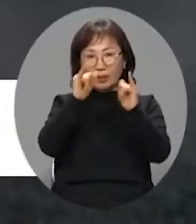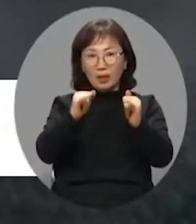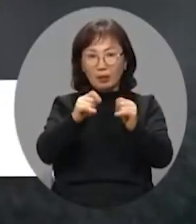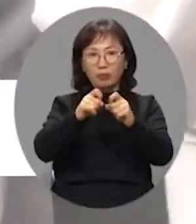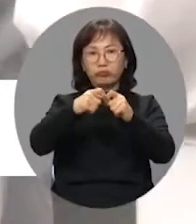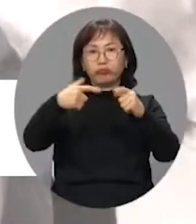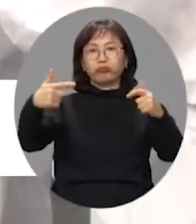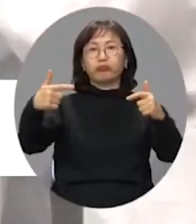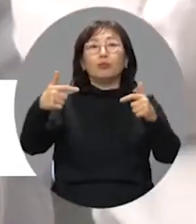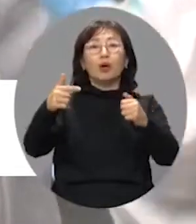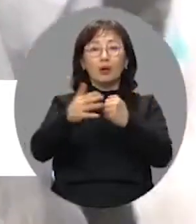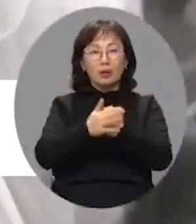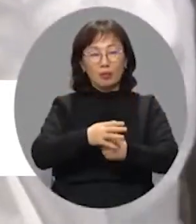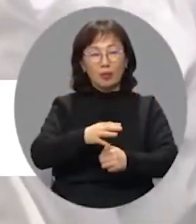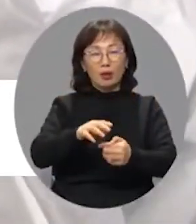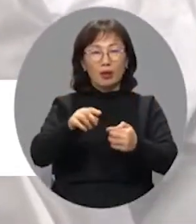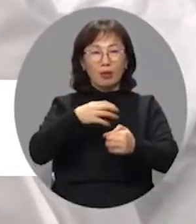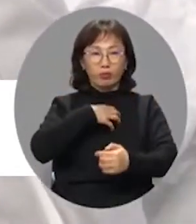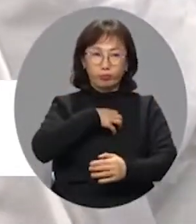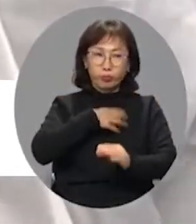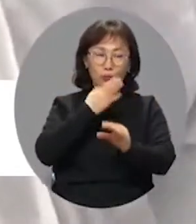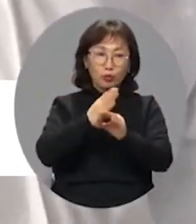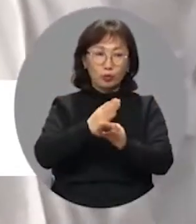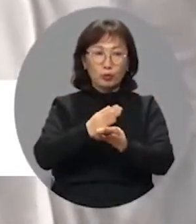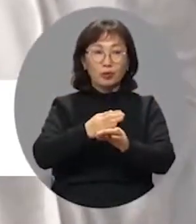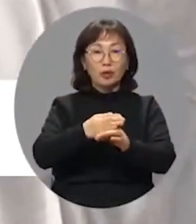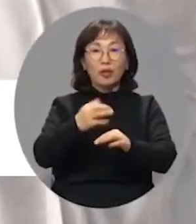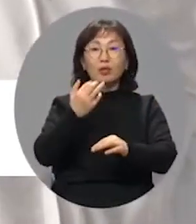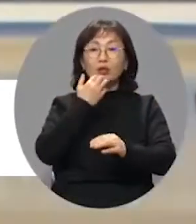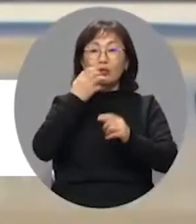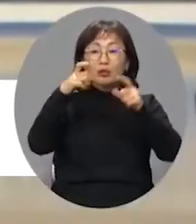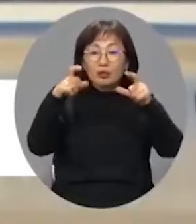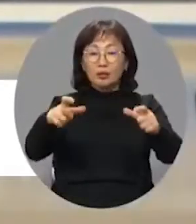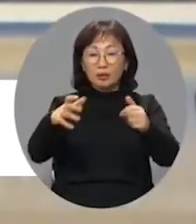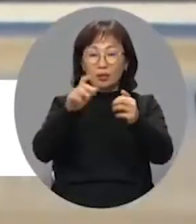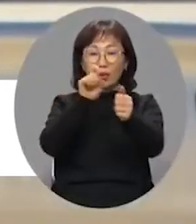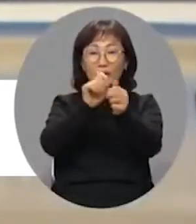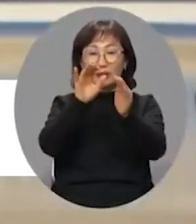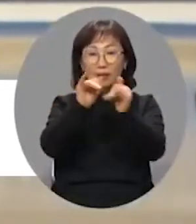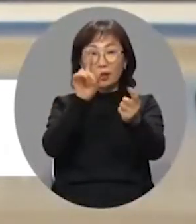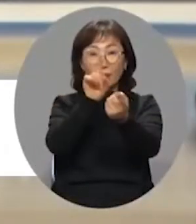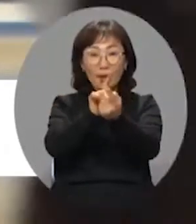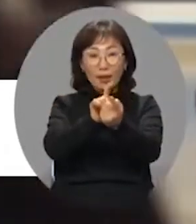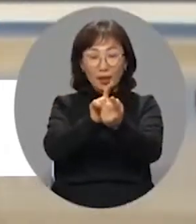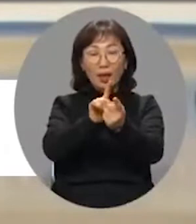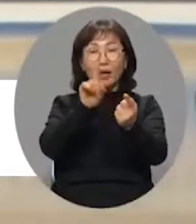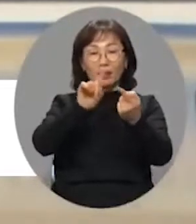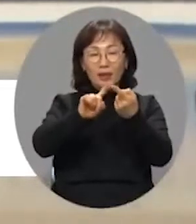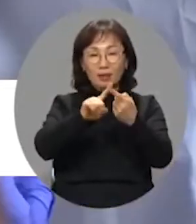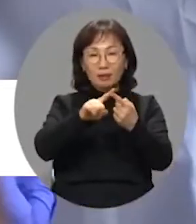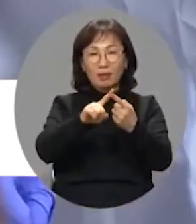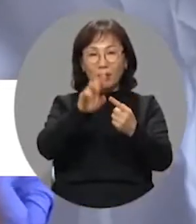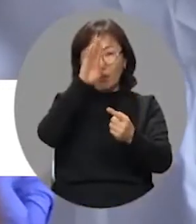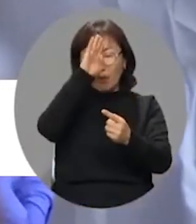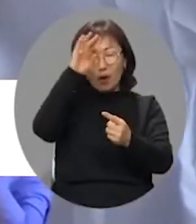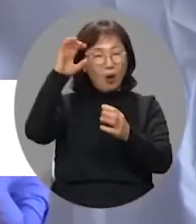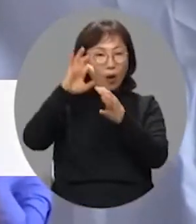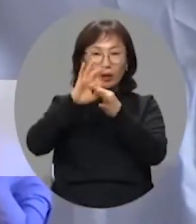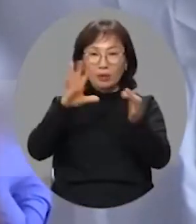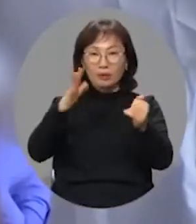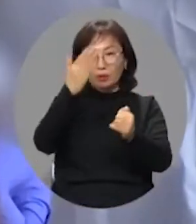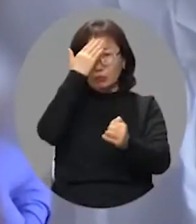논란입니다. 사회적 거리두기 2단계인 수도권에서는 확진자 접촉 여부나 증상에 관계없이